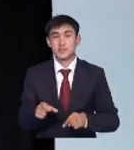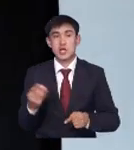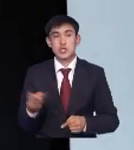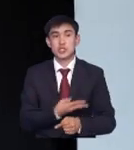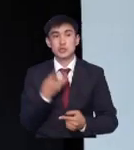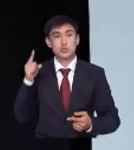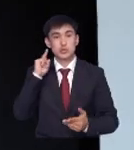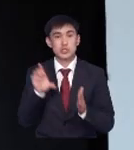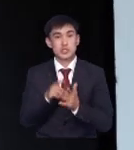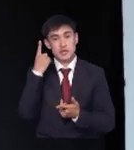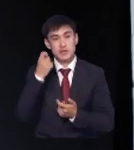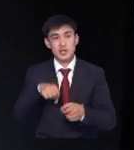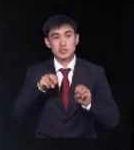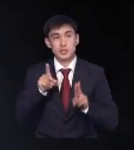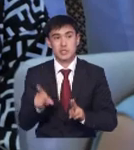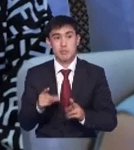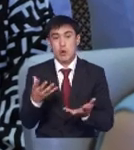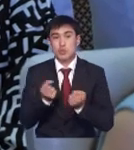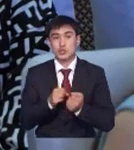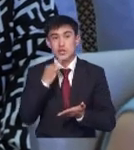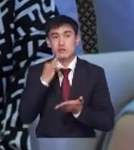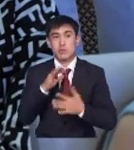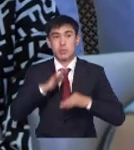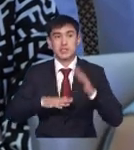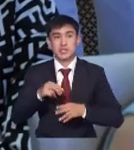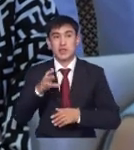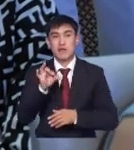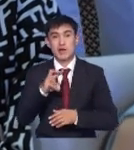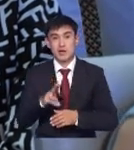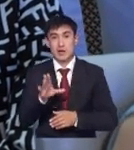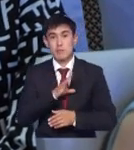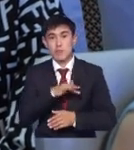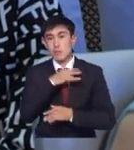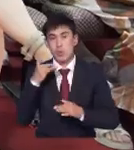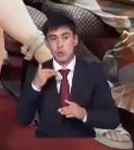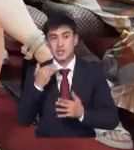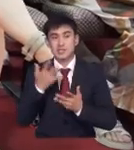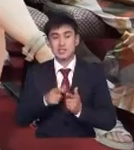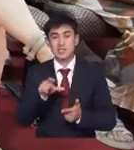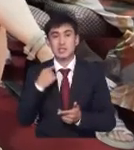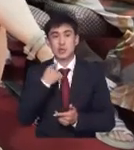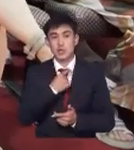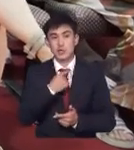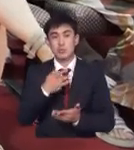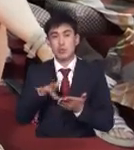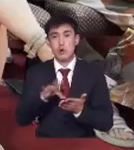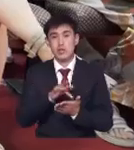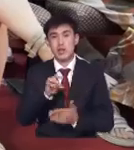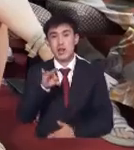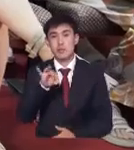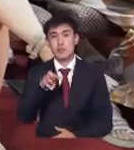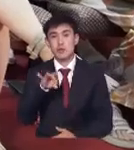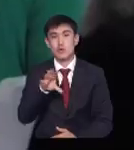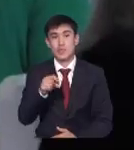желающих услышать советы от эксперта и получить от него практические лайфхаки было немало среди них и Талда урган ский бухгалтер Елена